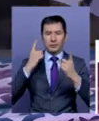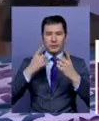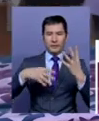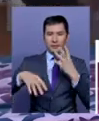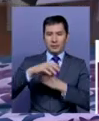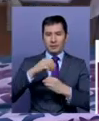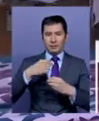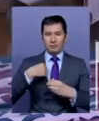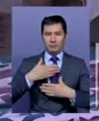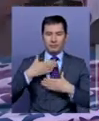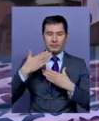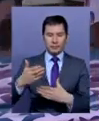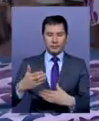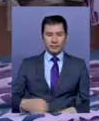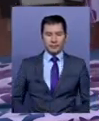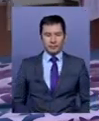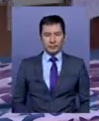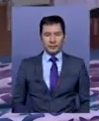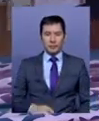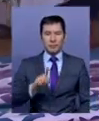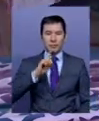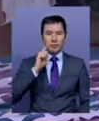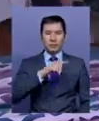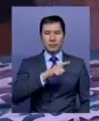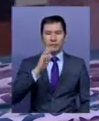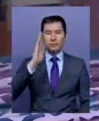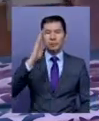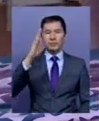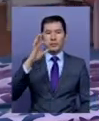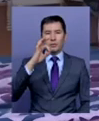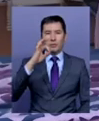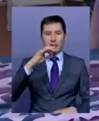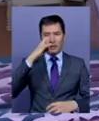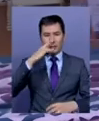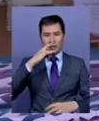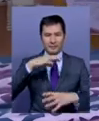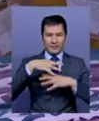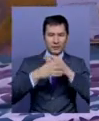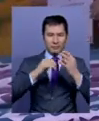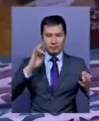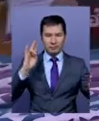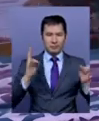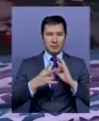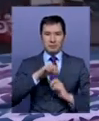айтамын. Өнерлі балаларымыз біздің болашақта еліміз танытатын үлкен